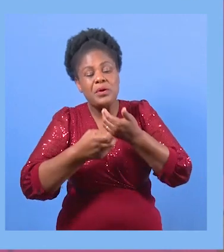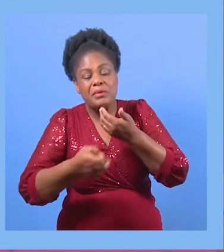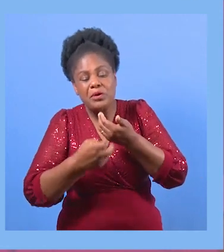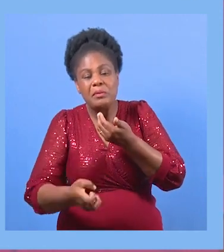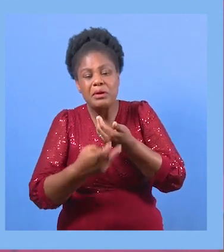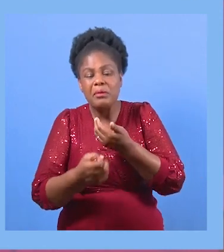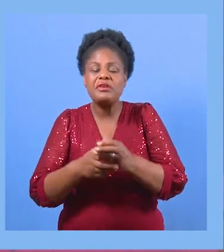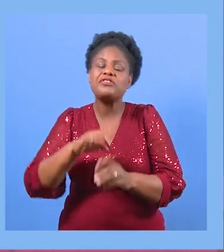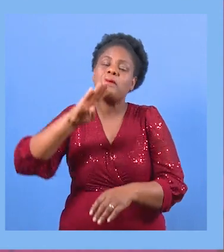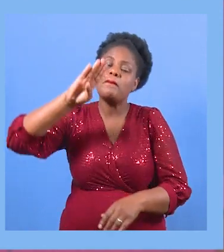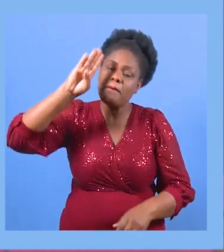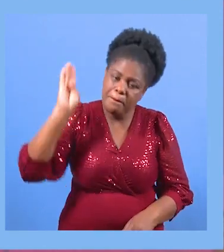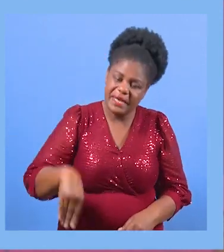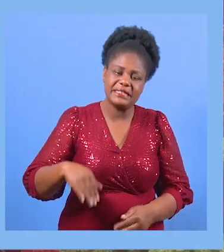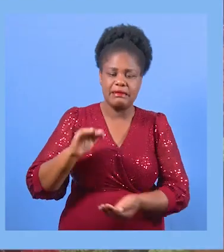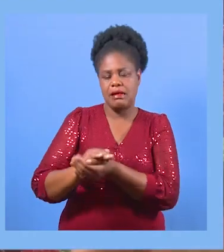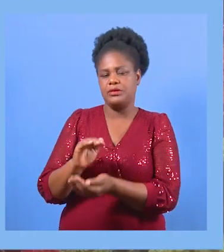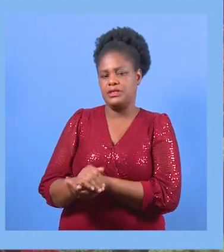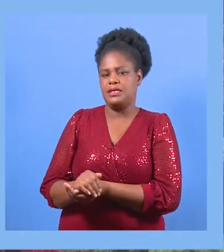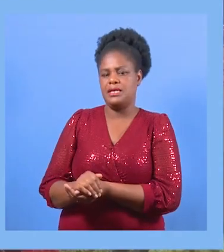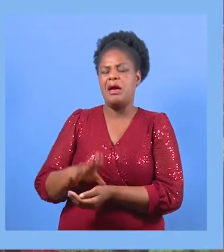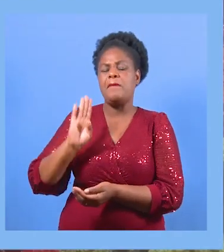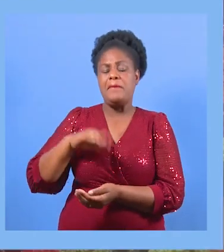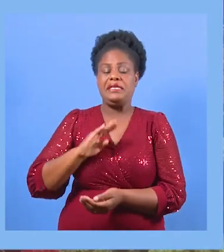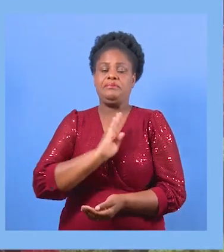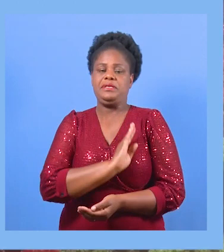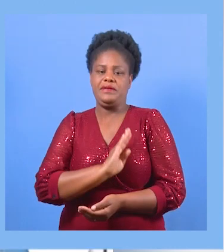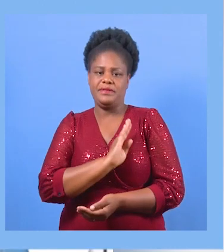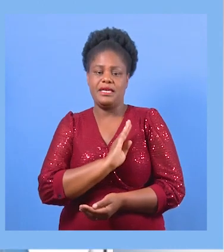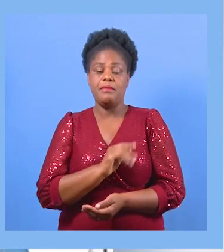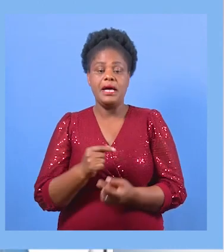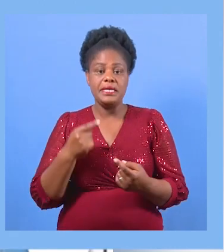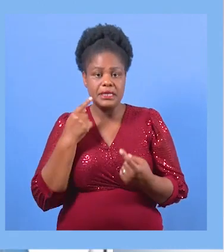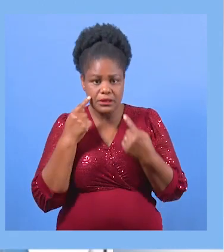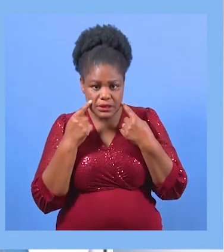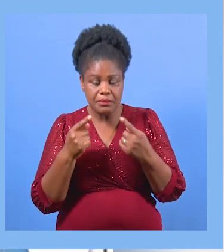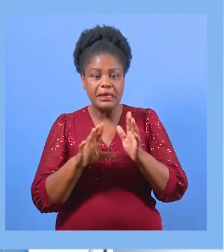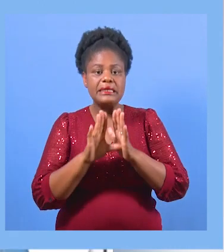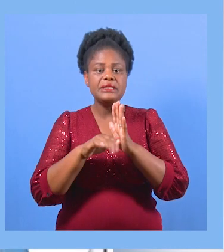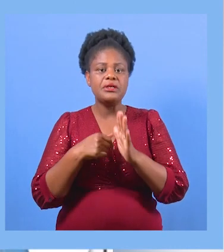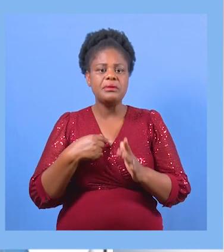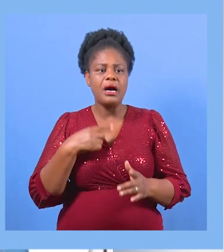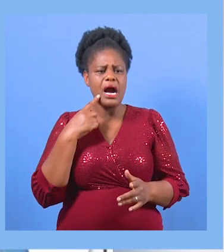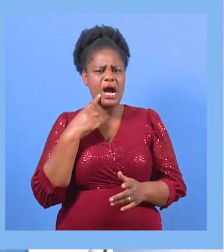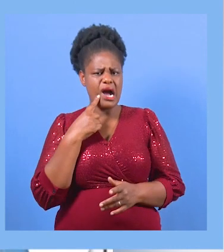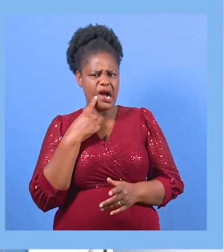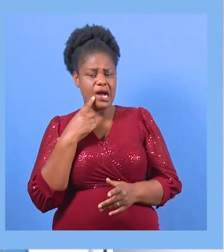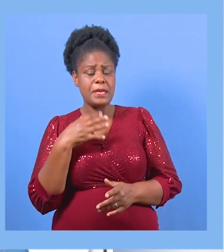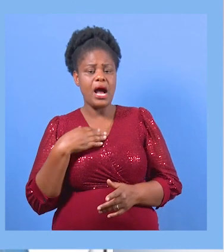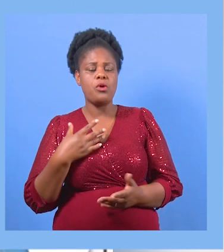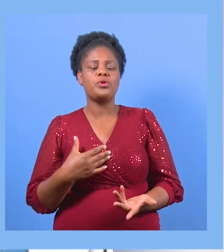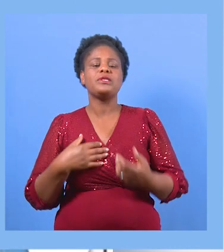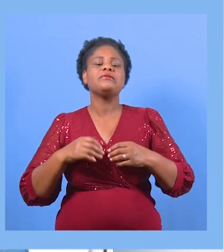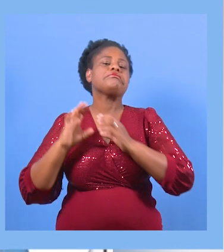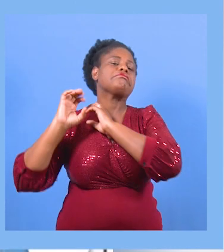zvisizvo izvozvo zvaakuwanikwa zvichizoti zvimbira. Zvati zvimbira ndo zvakuita kuti vanhu vanga vachizozviuraya, nemhaka yekuti tinenge taona zviri